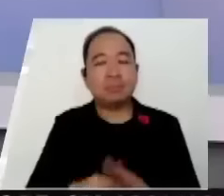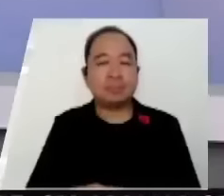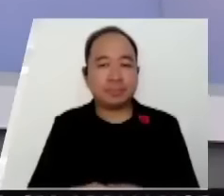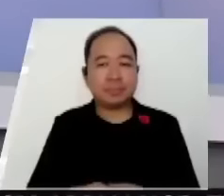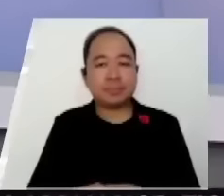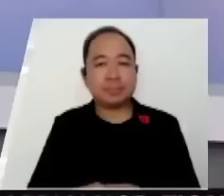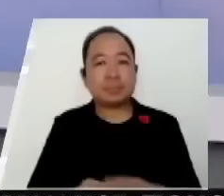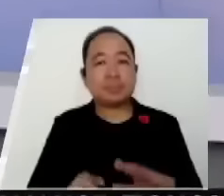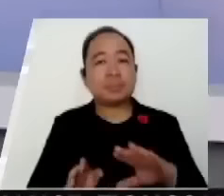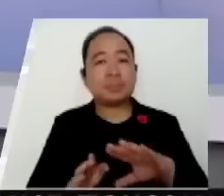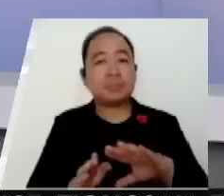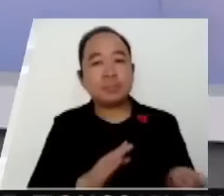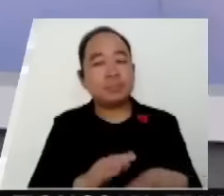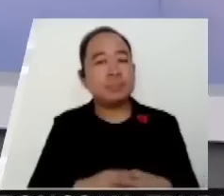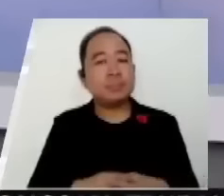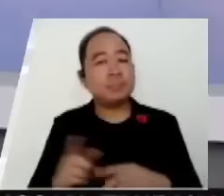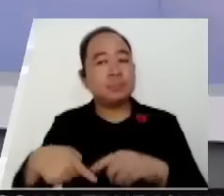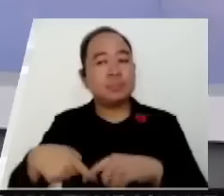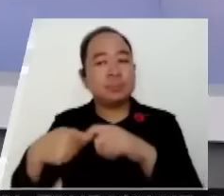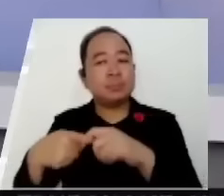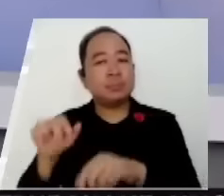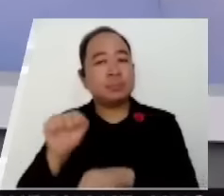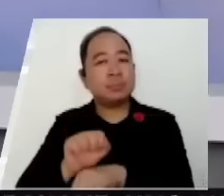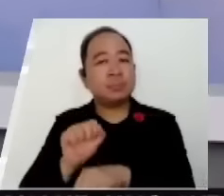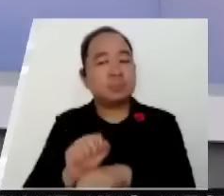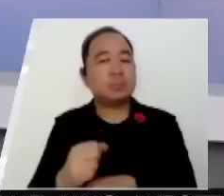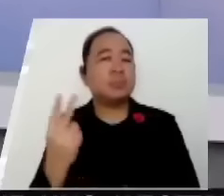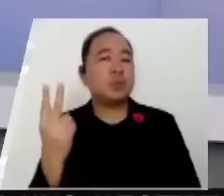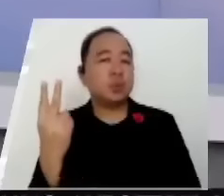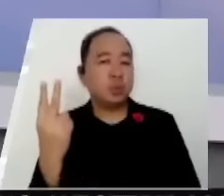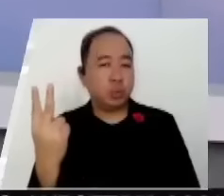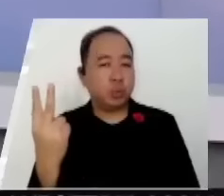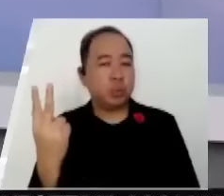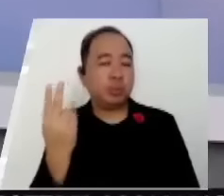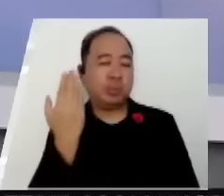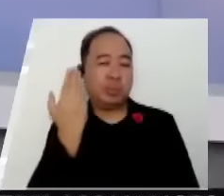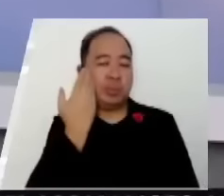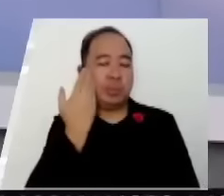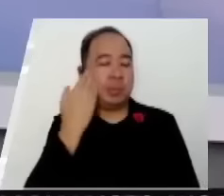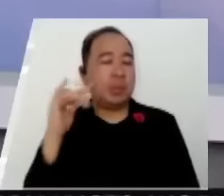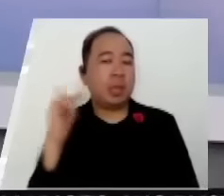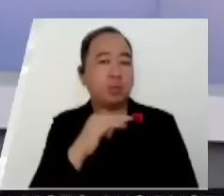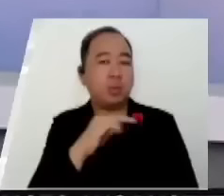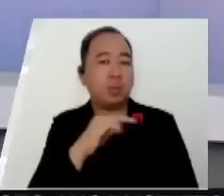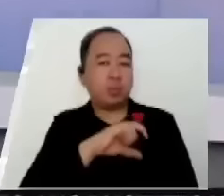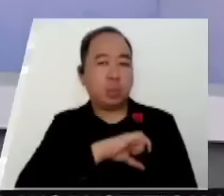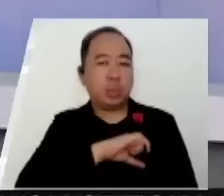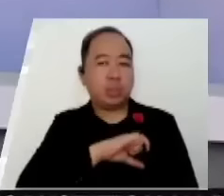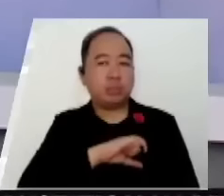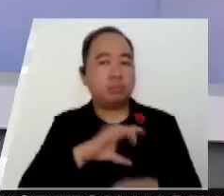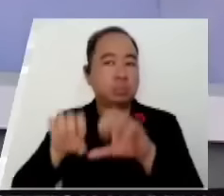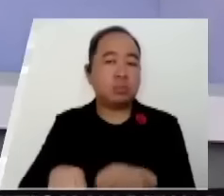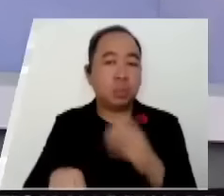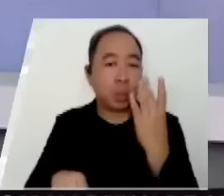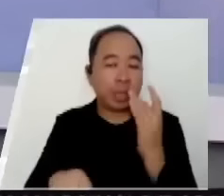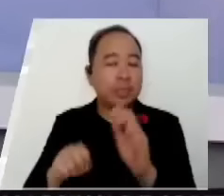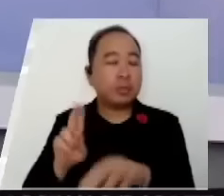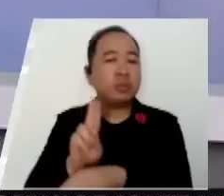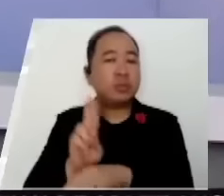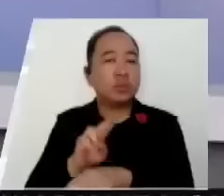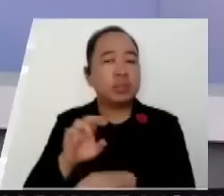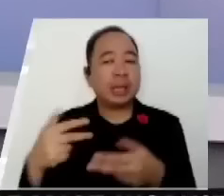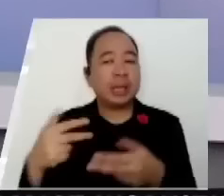Sinuspindi sa trabaho ang dalawang nagpakilalang airport police na nahuli kahapon dahil sa pagdaan sa EDSA busway. Nagsagawa na rin ang